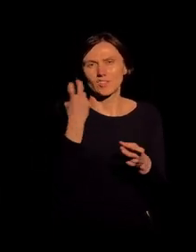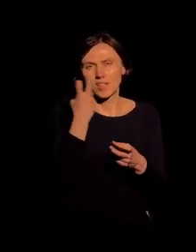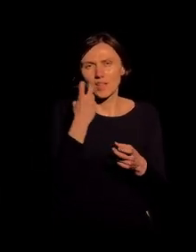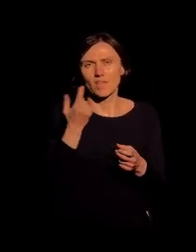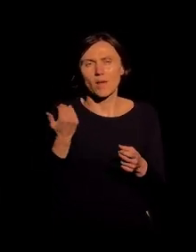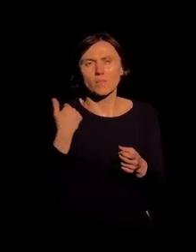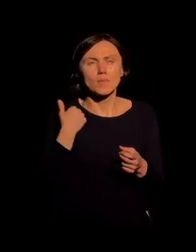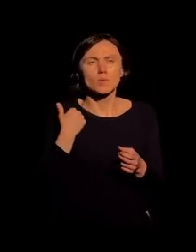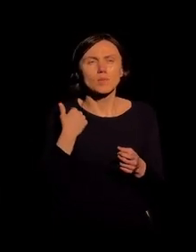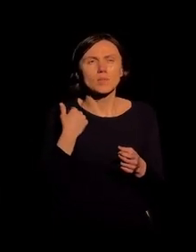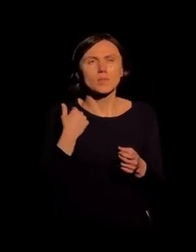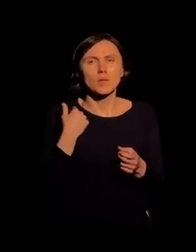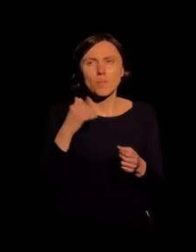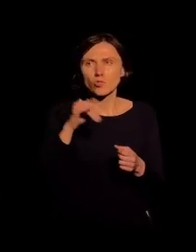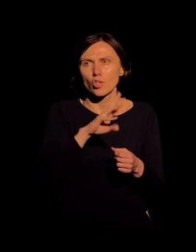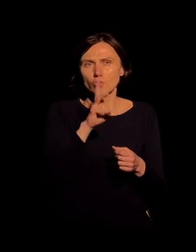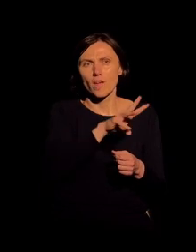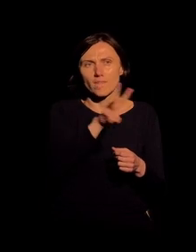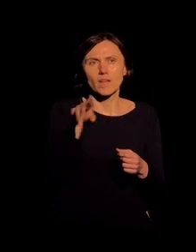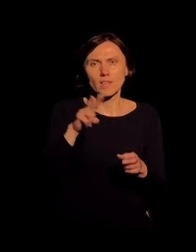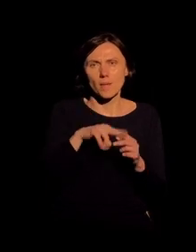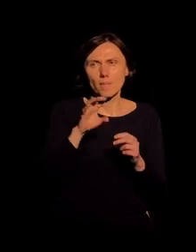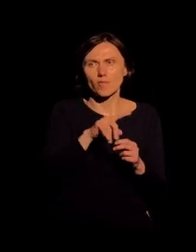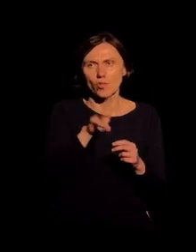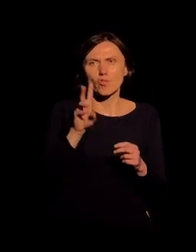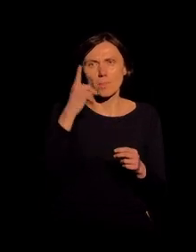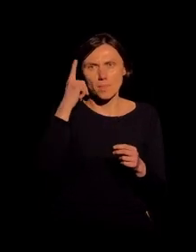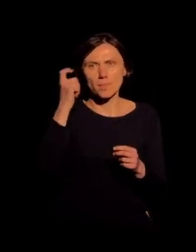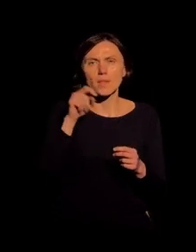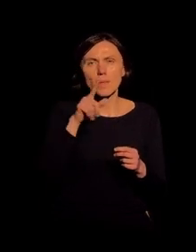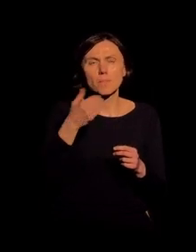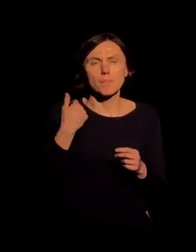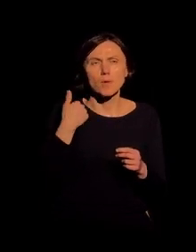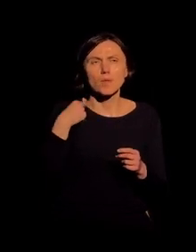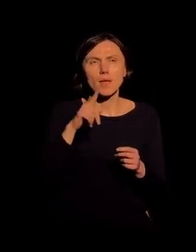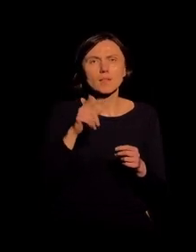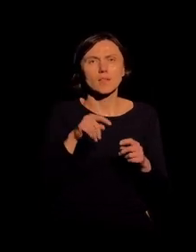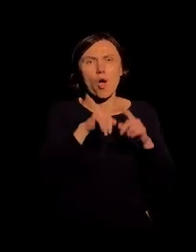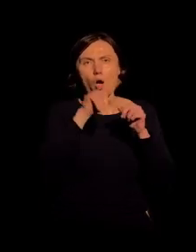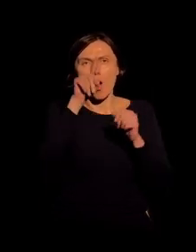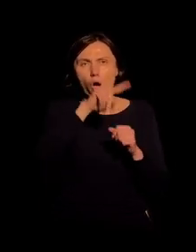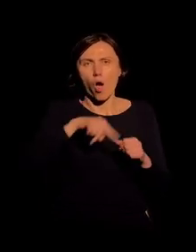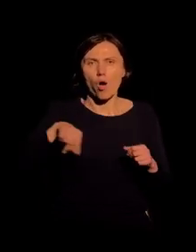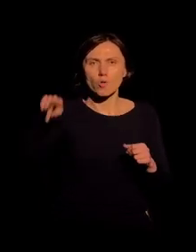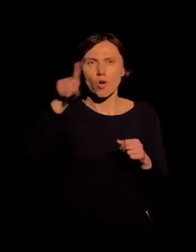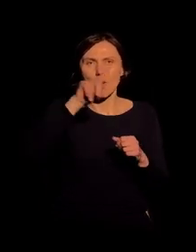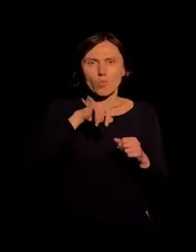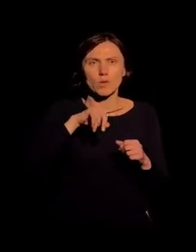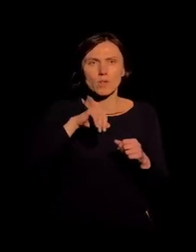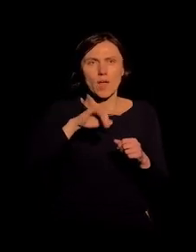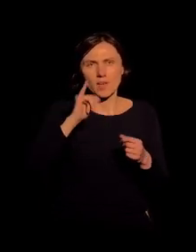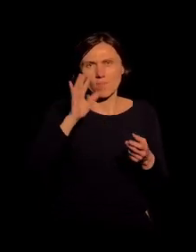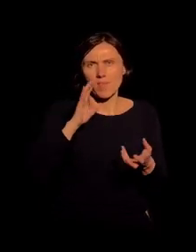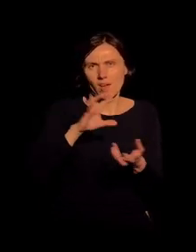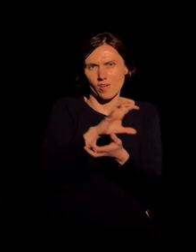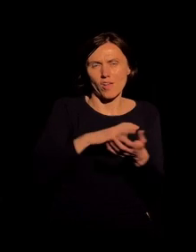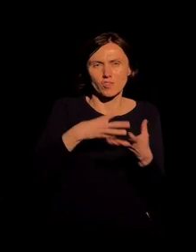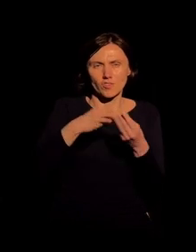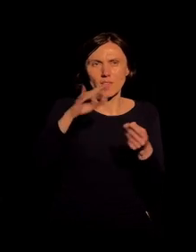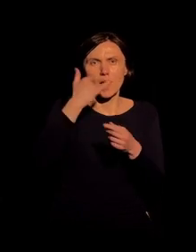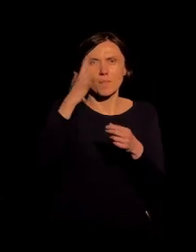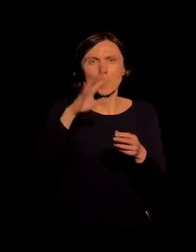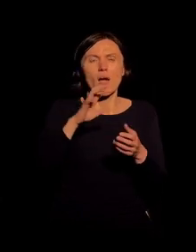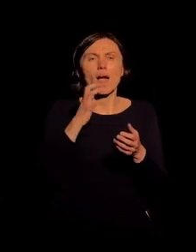Był taki, może ktoś tu z Państwa na pewno jest, kto na sali to pamięta, był taki okrągły, kolorowy jakiś globus i